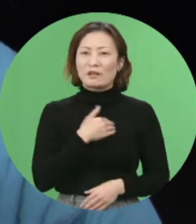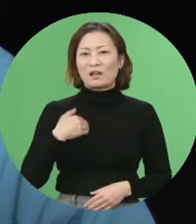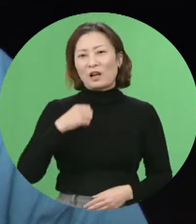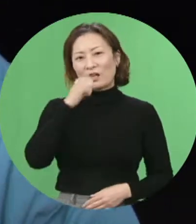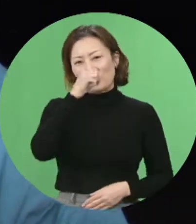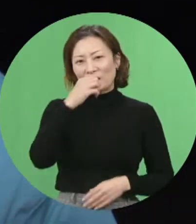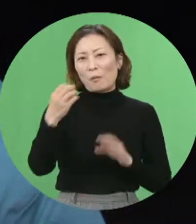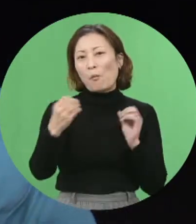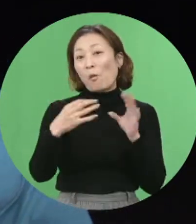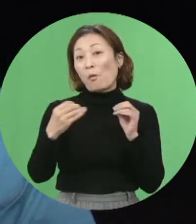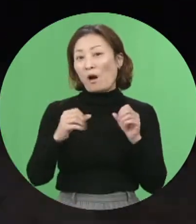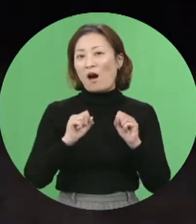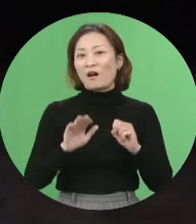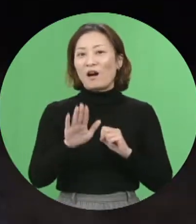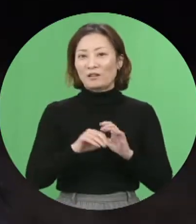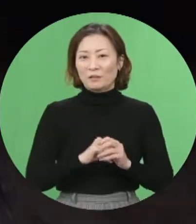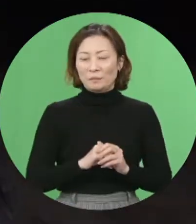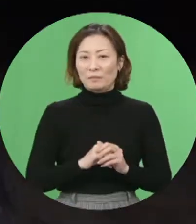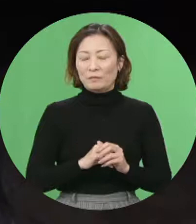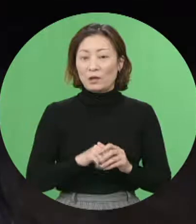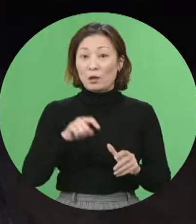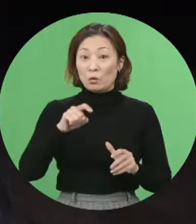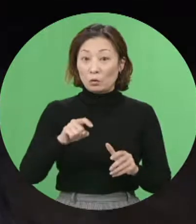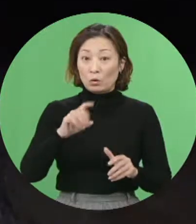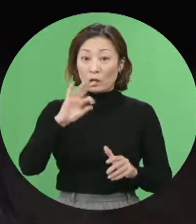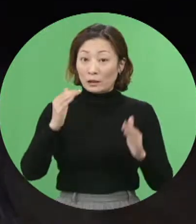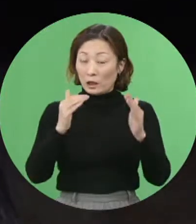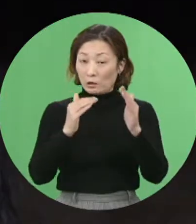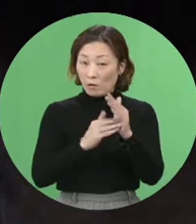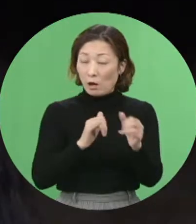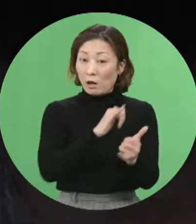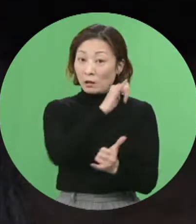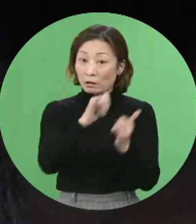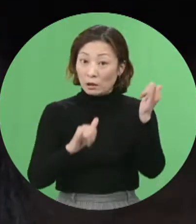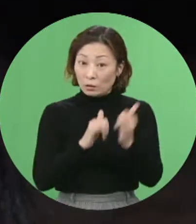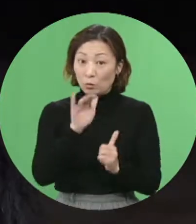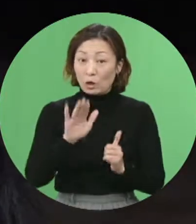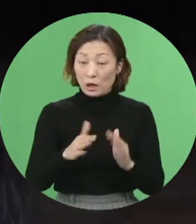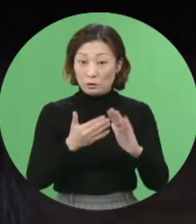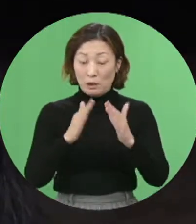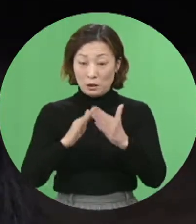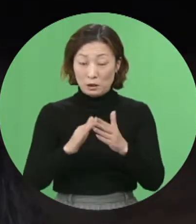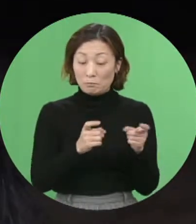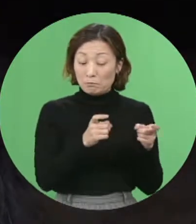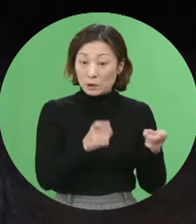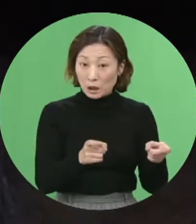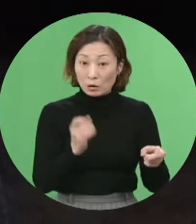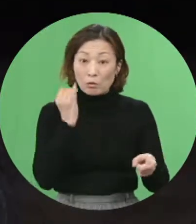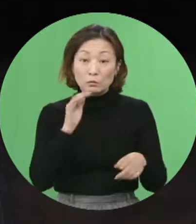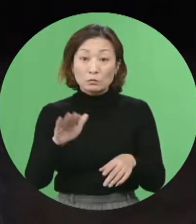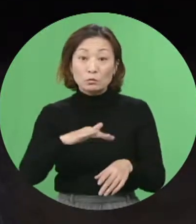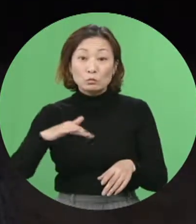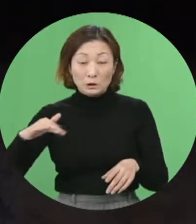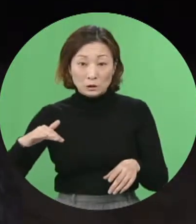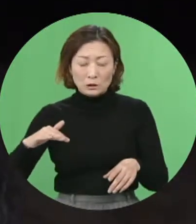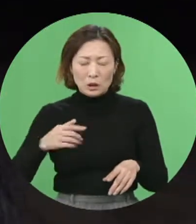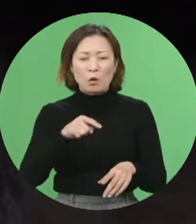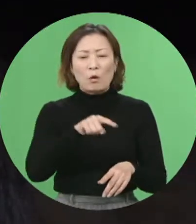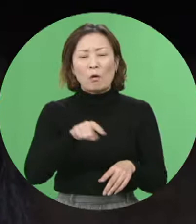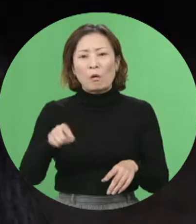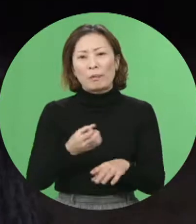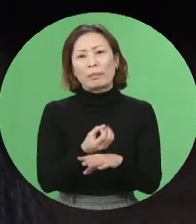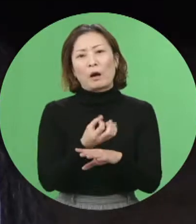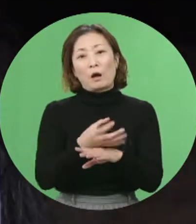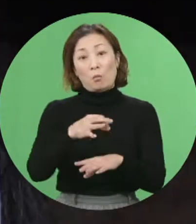て、 金岩ってすごい伝統のある町で、やっぱり港とか海っていうのが一つの宝物